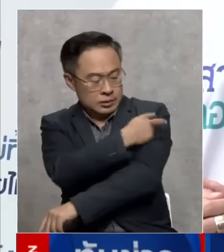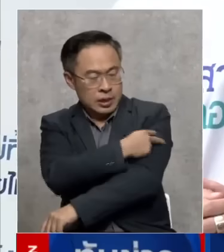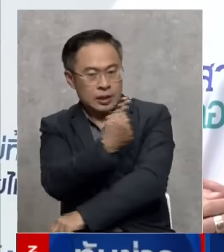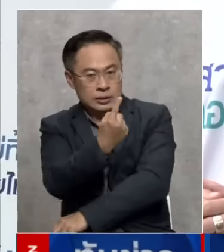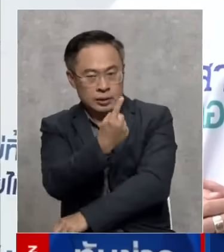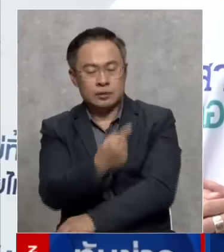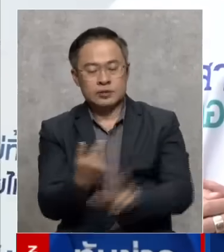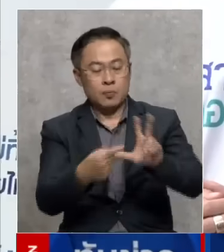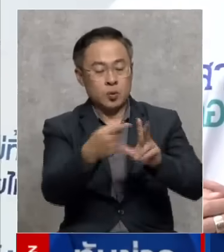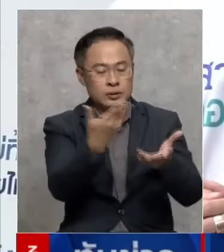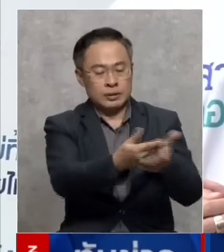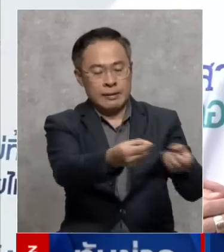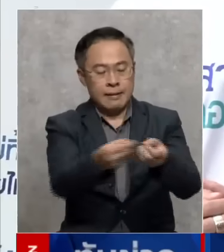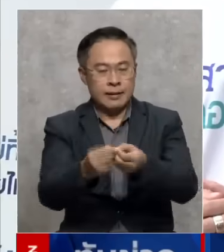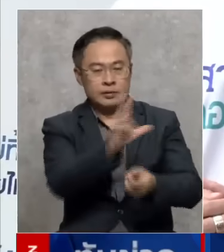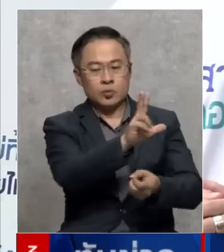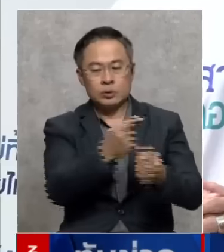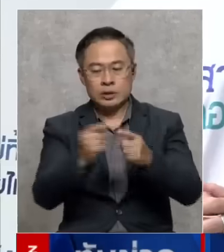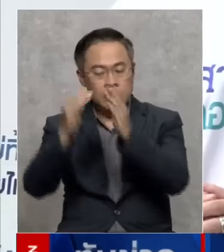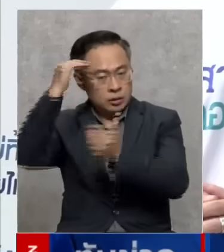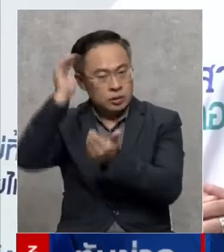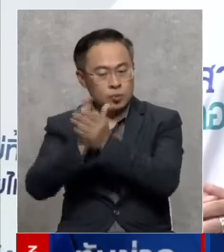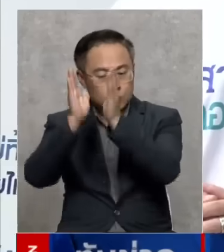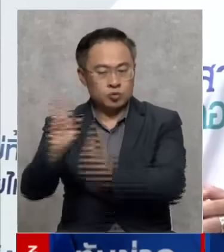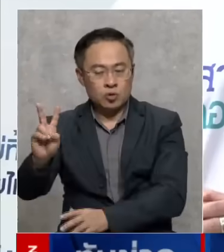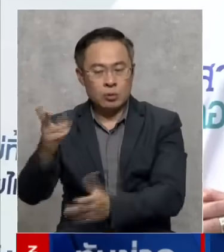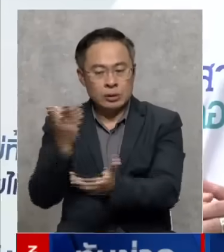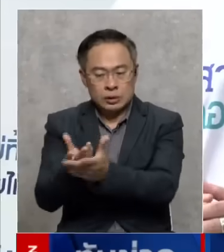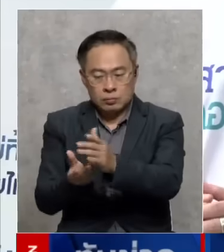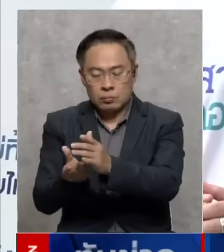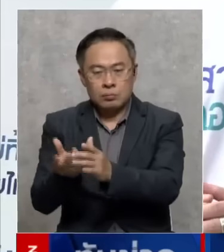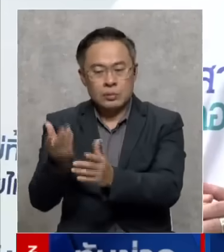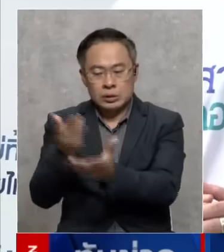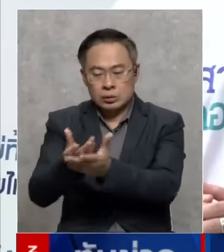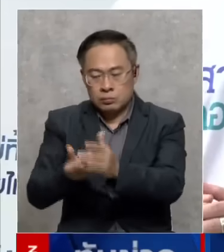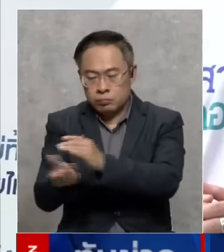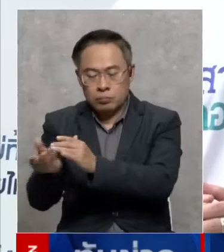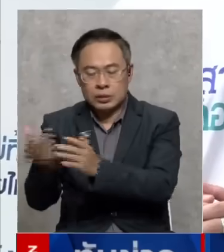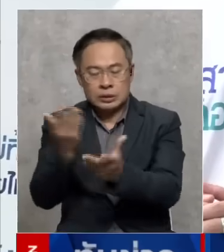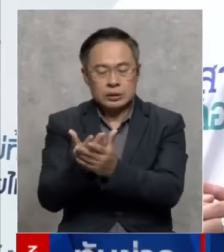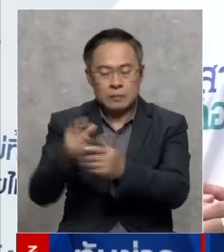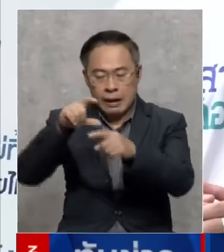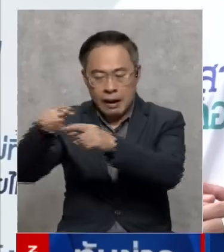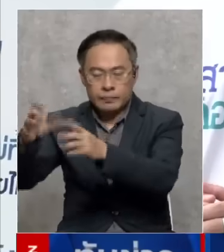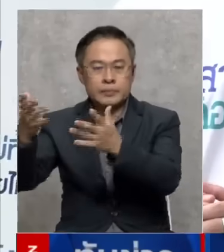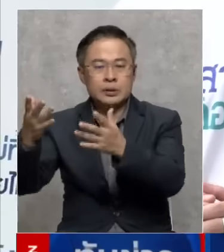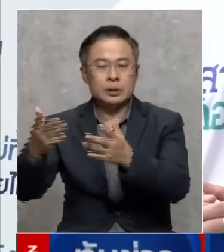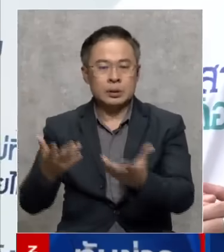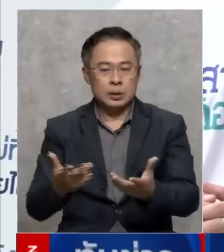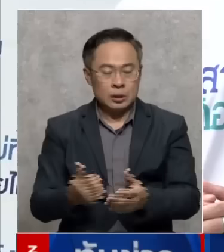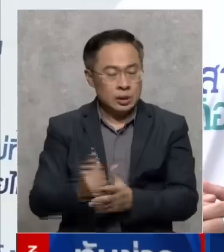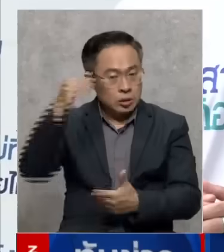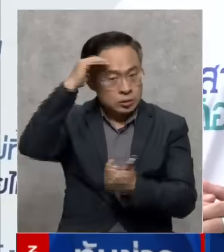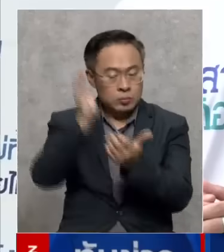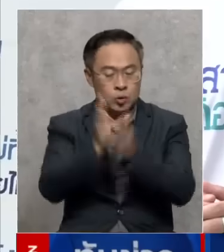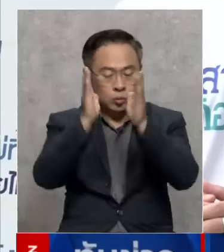ที่ไม่ได้รับส่วนแบ่งนะครับแล้วยังบอกข้อมูลได้ว่าตำรวจทั้ง 3นายเปิดสถานบันเทิงรวมถึงยังเรียกค่าคุ้มครองจากขบวน